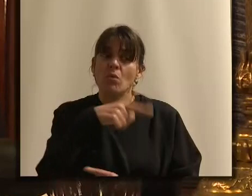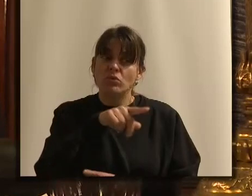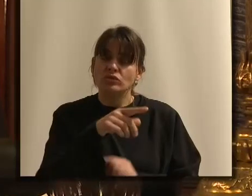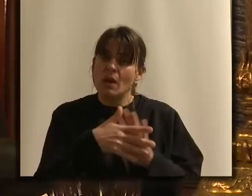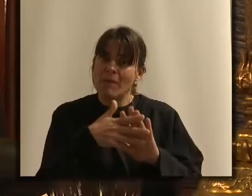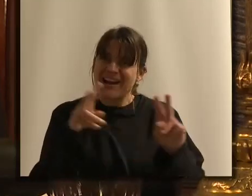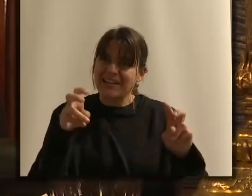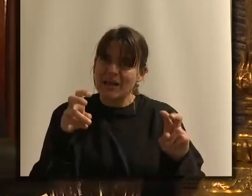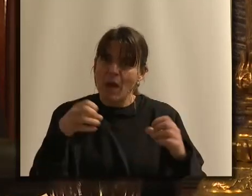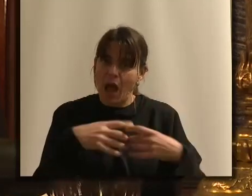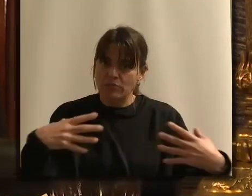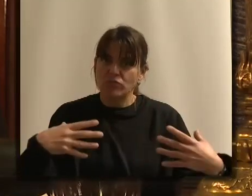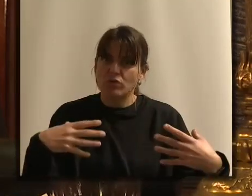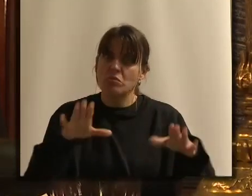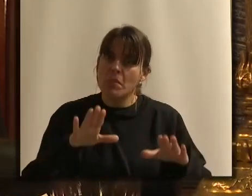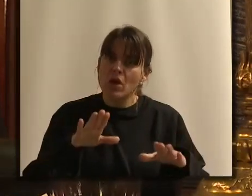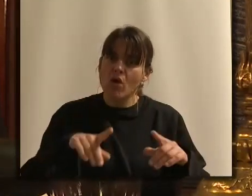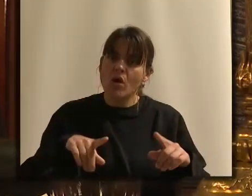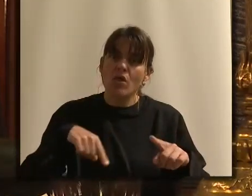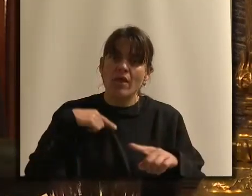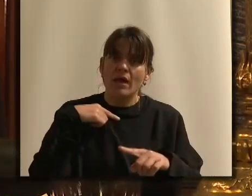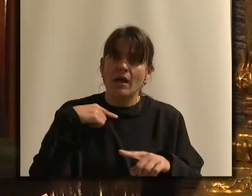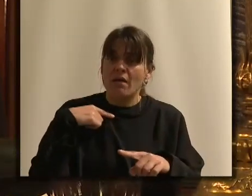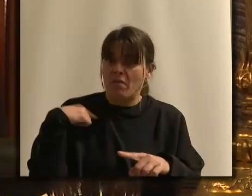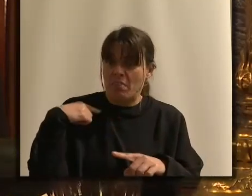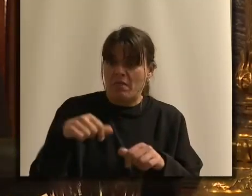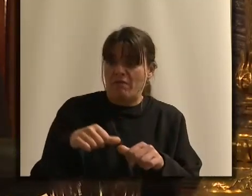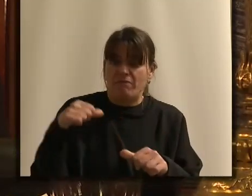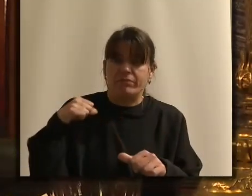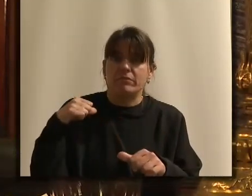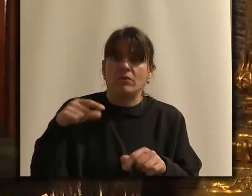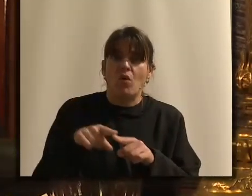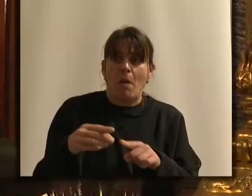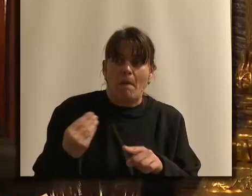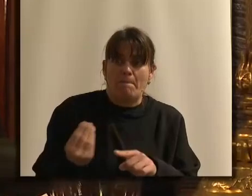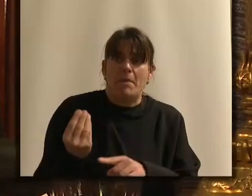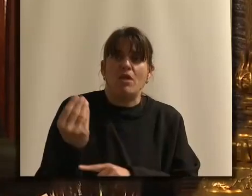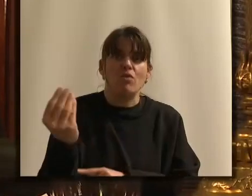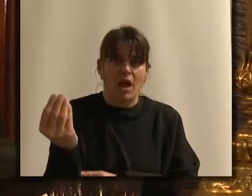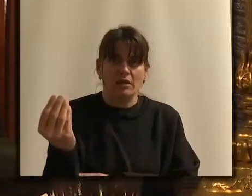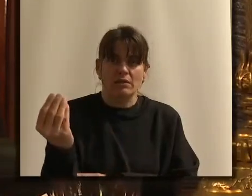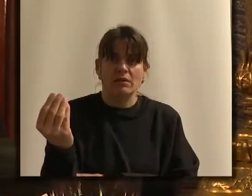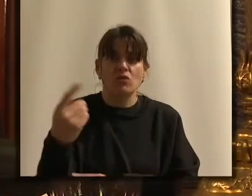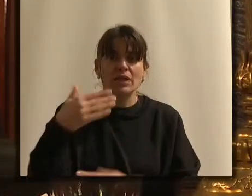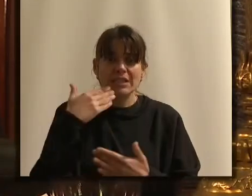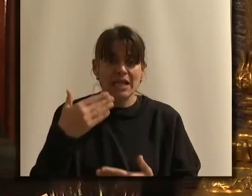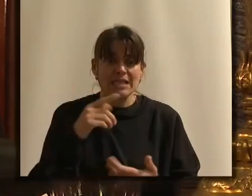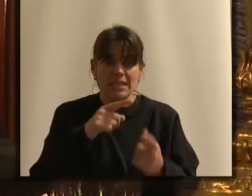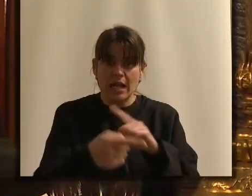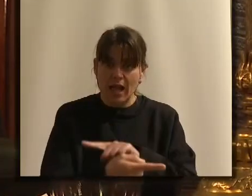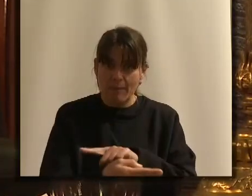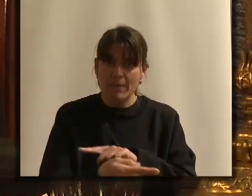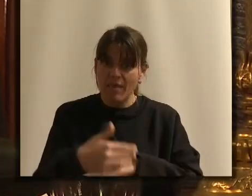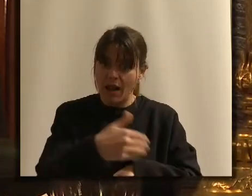la semaforització de tot el carrer. No hem obtingut nosaltres més crítiques a partir d'aquest canvi que vam